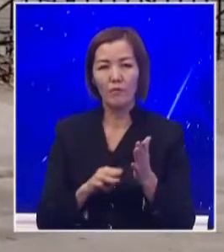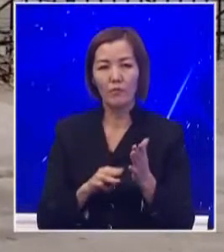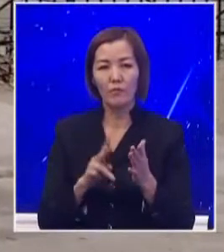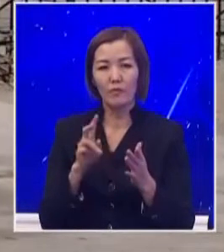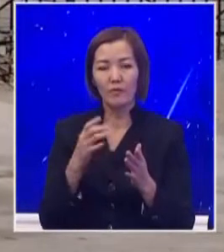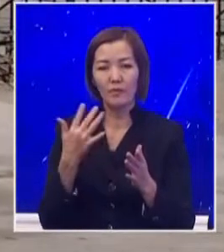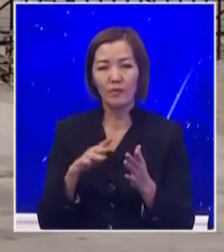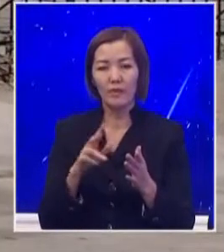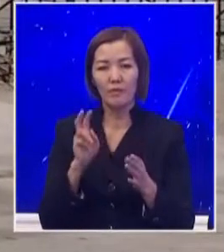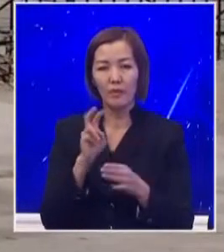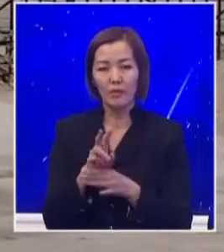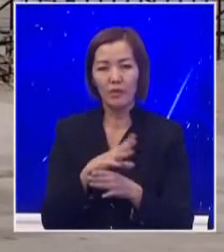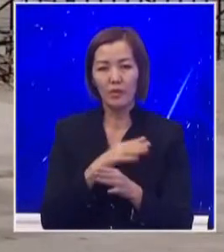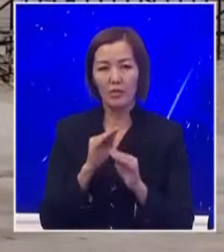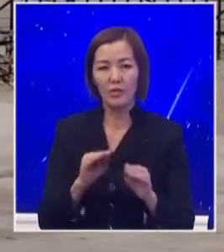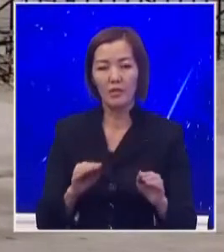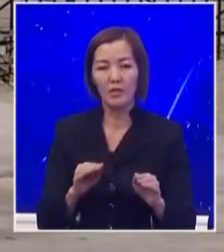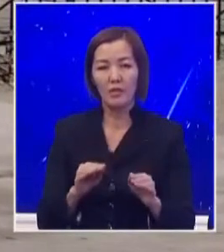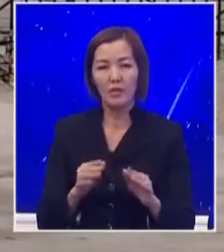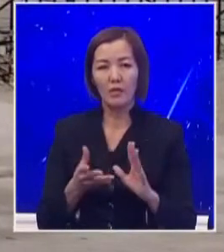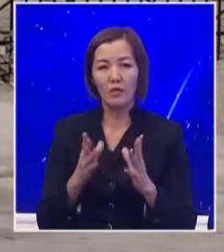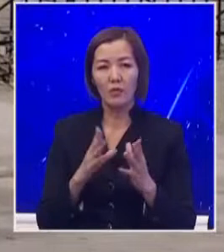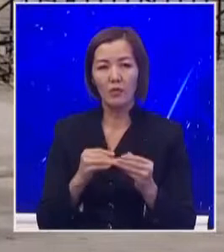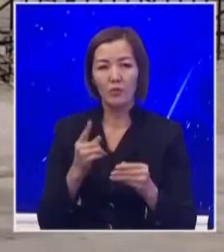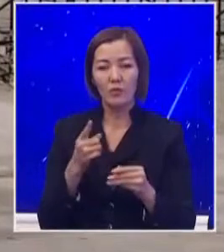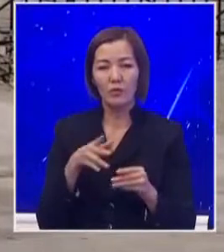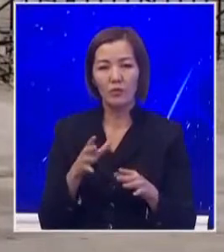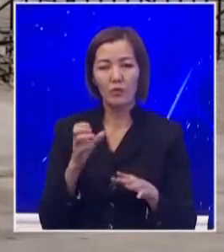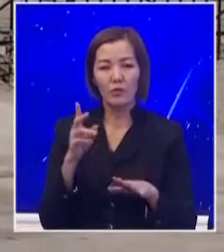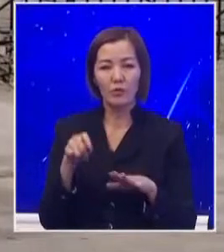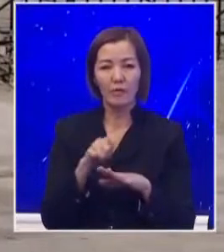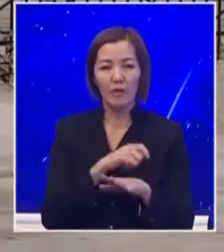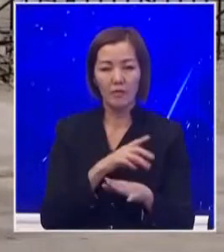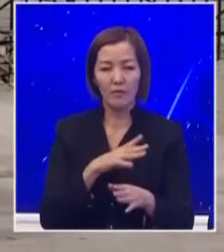180-250 посещений суточно. Общая площадь его 1500 квадратных метров.